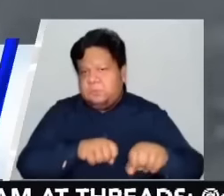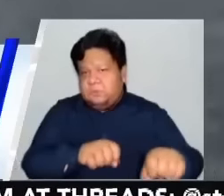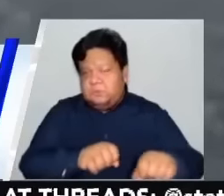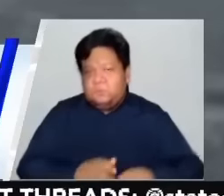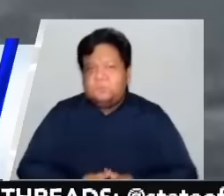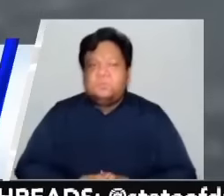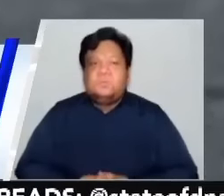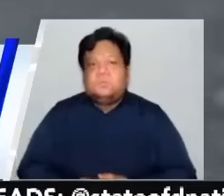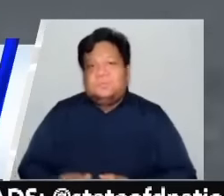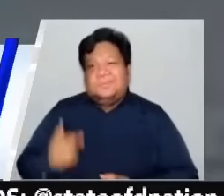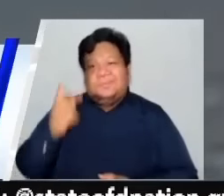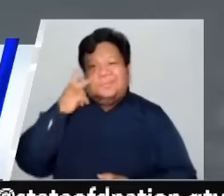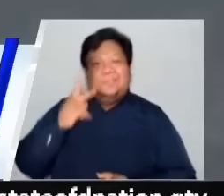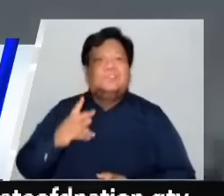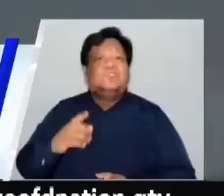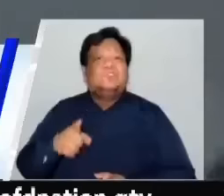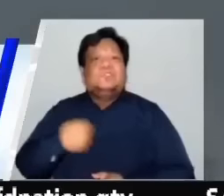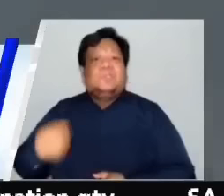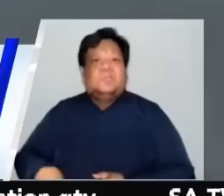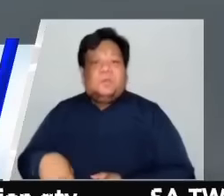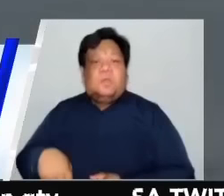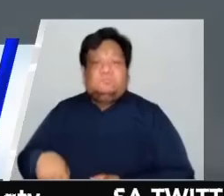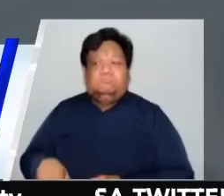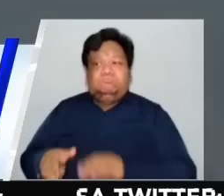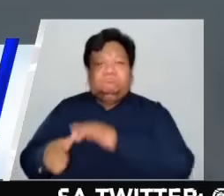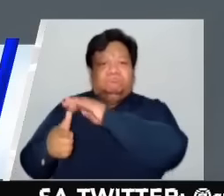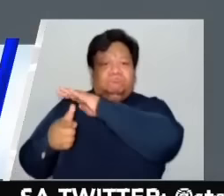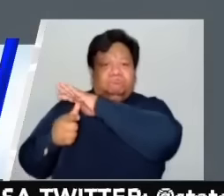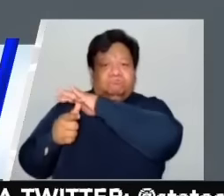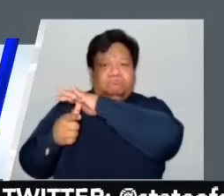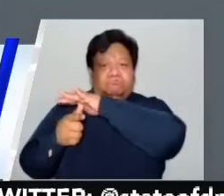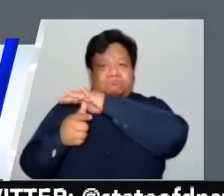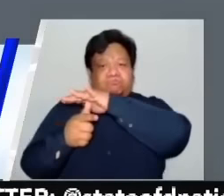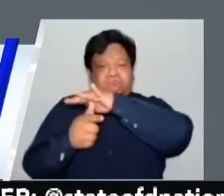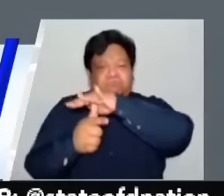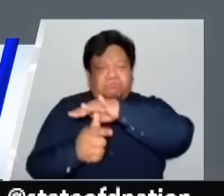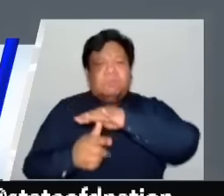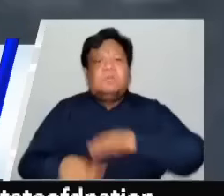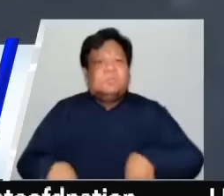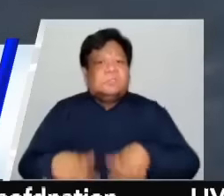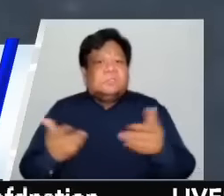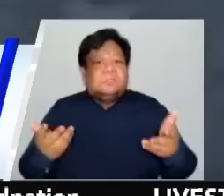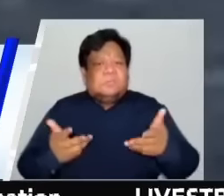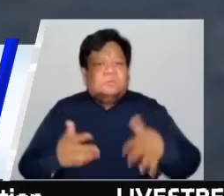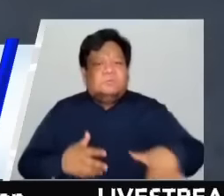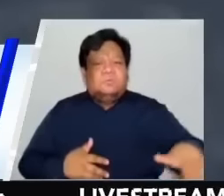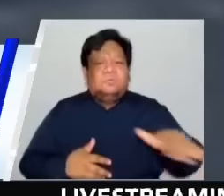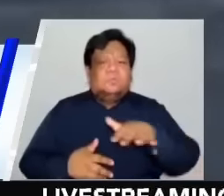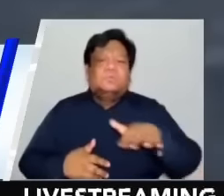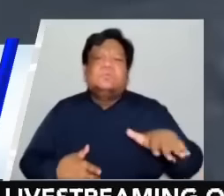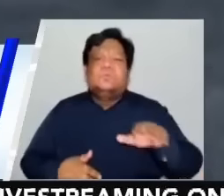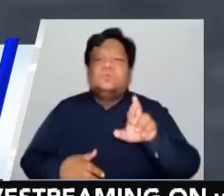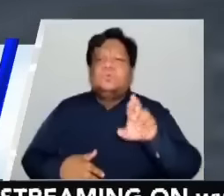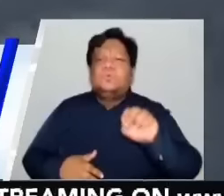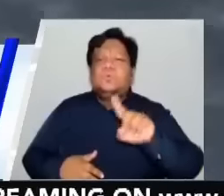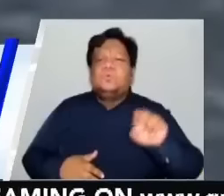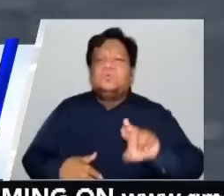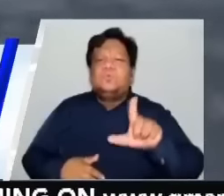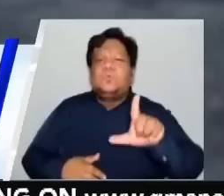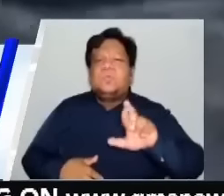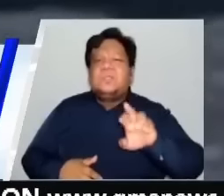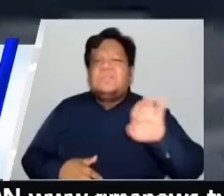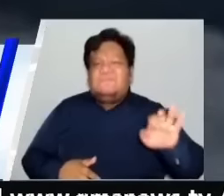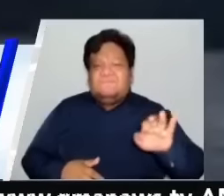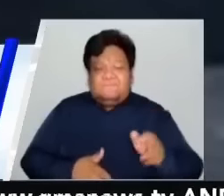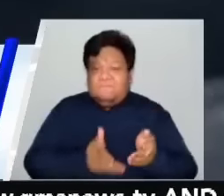mga Pilipinong mangingisda sa Rozul Reef o Iroquois Reef na nasa loob ng ating exclusive economic zone. Dalawang